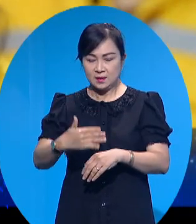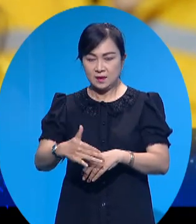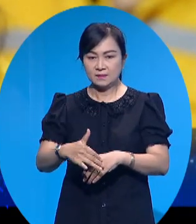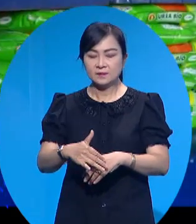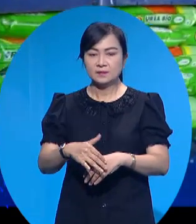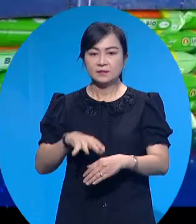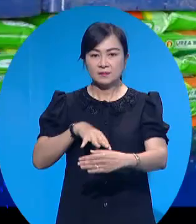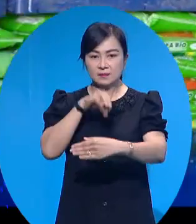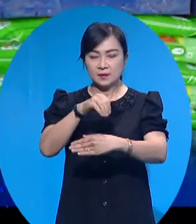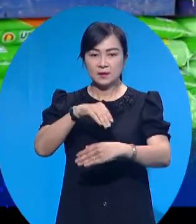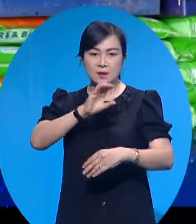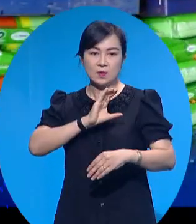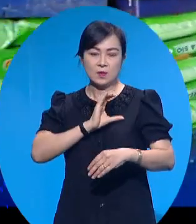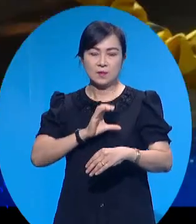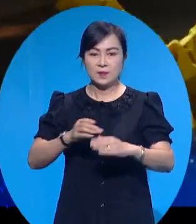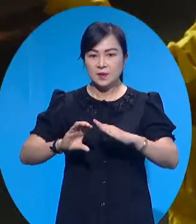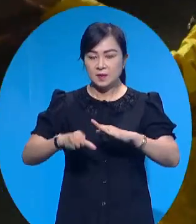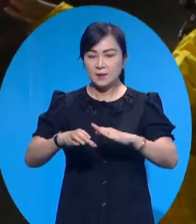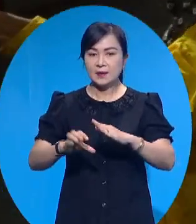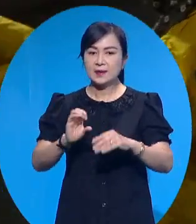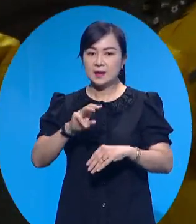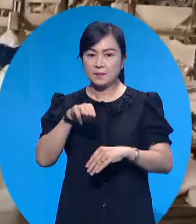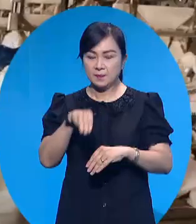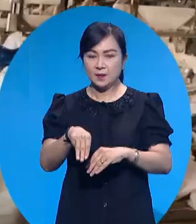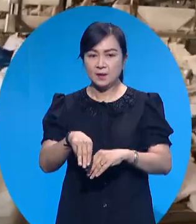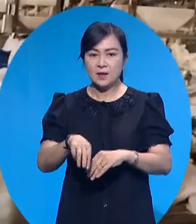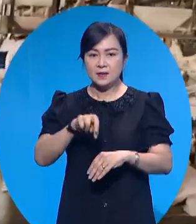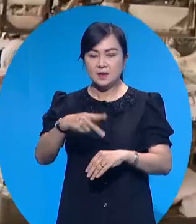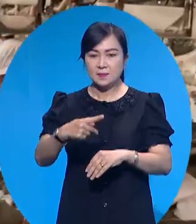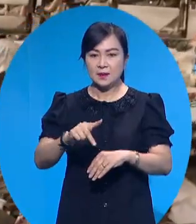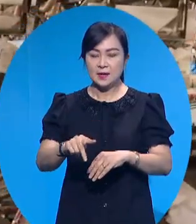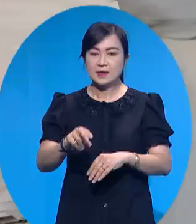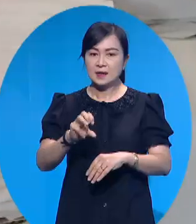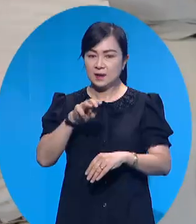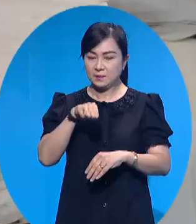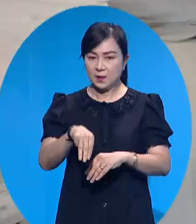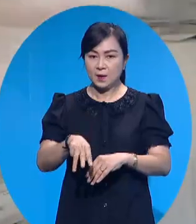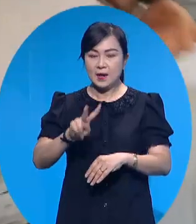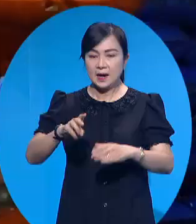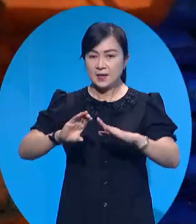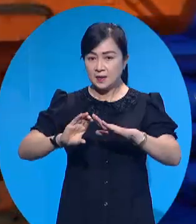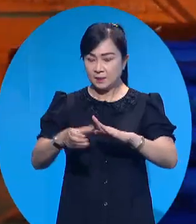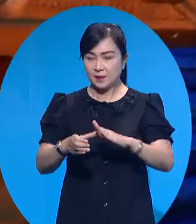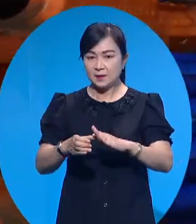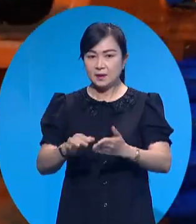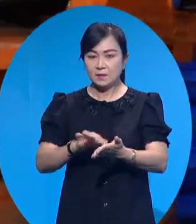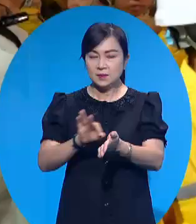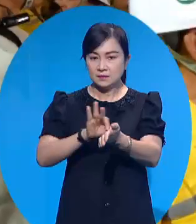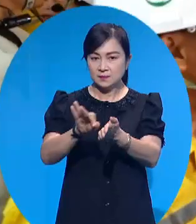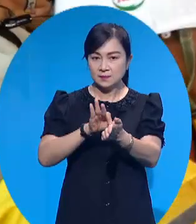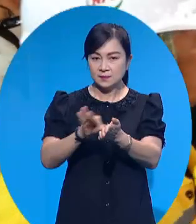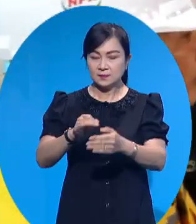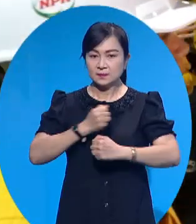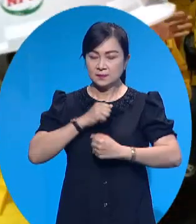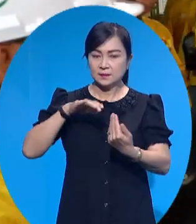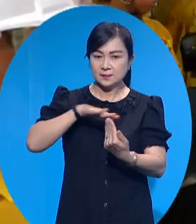nguồn gốc phân bón cao cấp ngay tại nhà máy đạm Cà Mau và NBK Cà Mau, hai nhà máy hiện đại quy mô, công nghệ tiên tiến, thân thiện